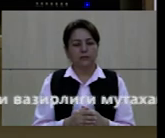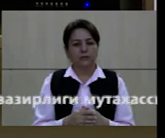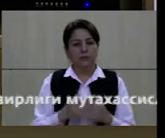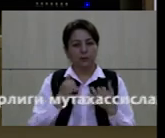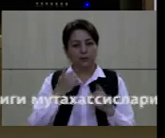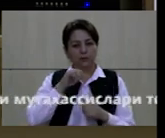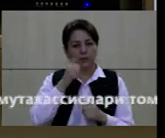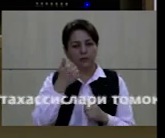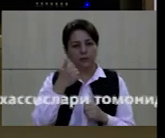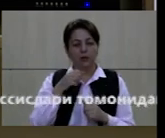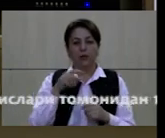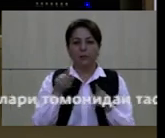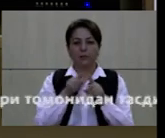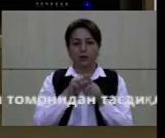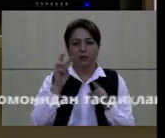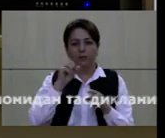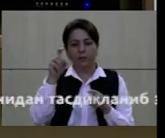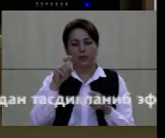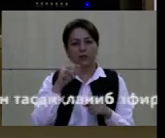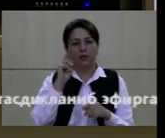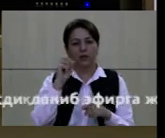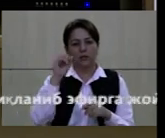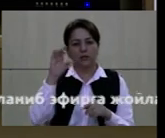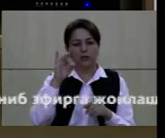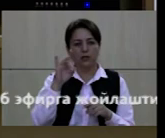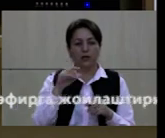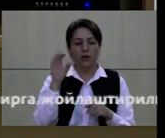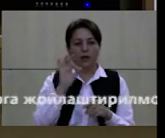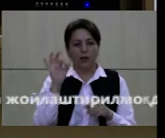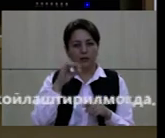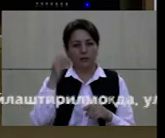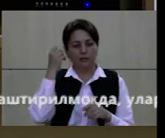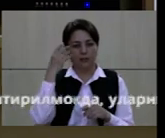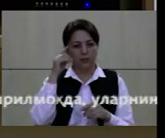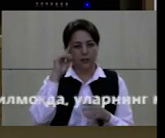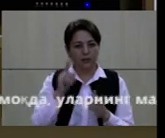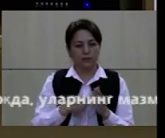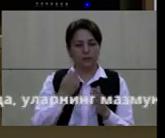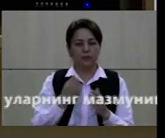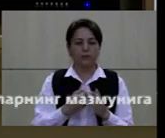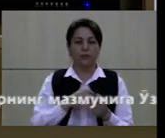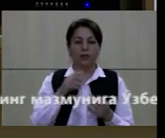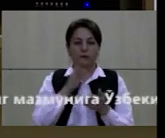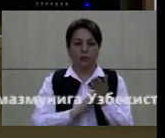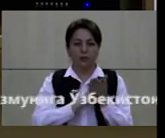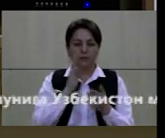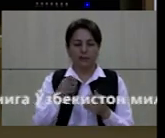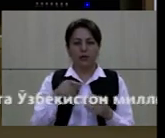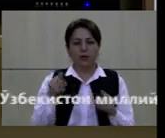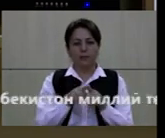Keling, avval bir xil maxrajli kasrlar haqidagi bilimlarimizni takrorlab olsak. Bir xil maxrajli